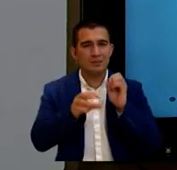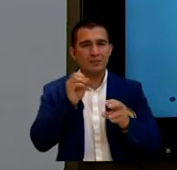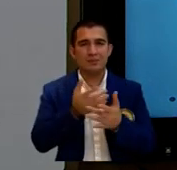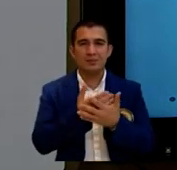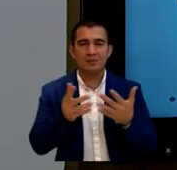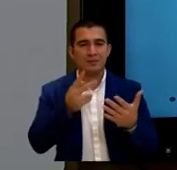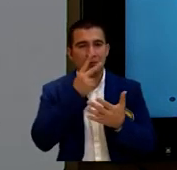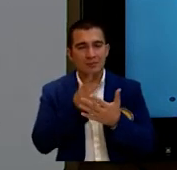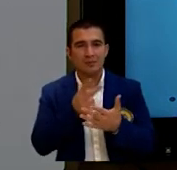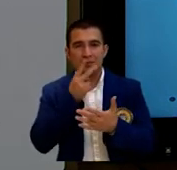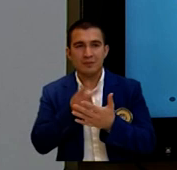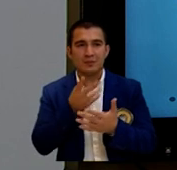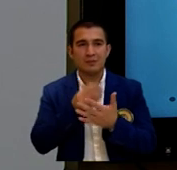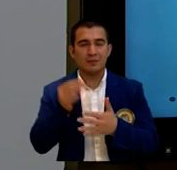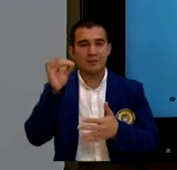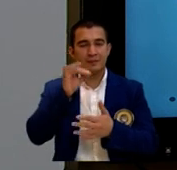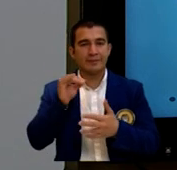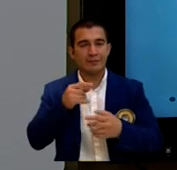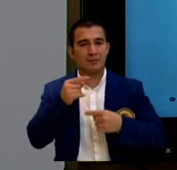O'zbekiston tarixi davlat muzeyi